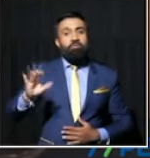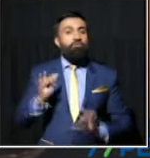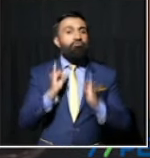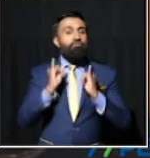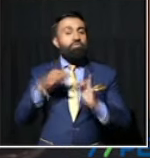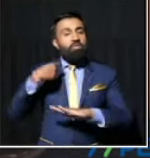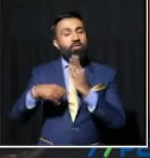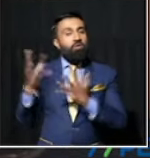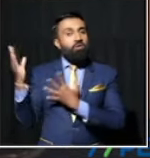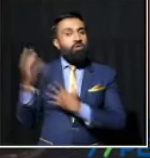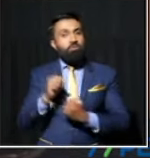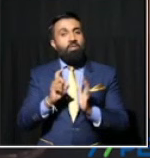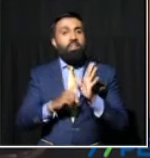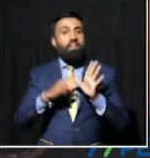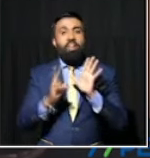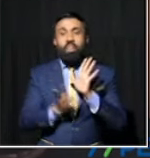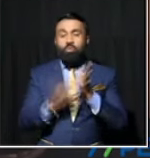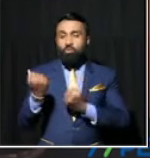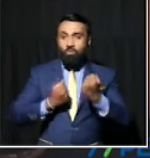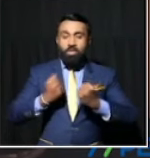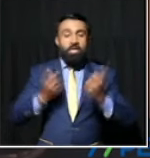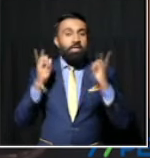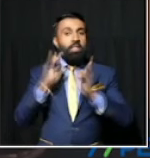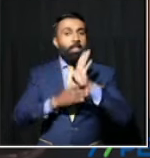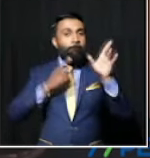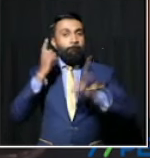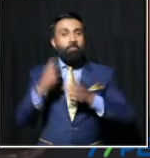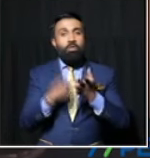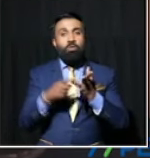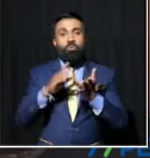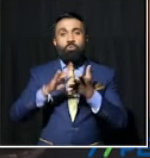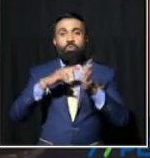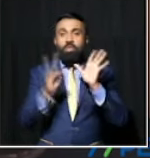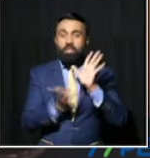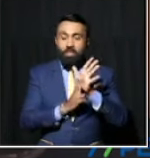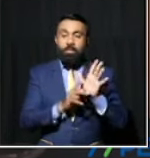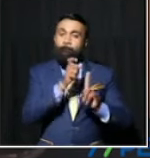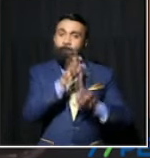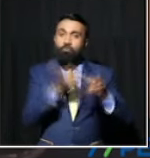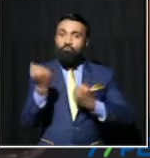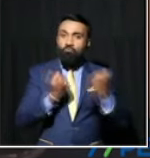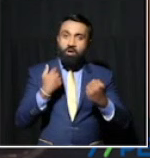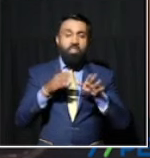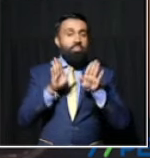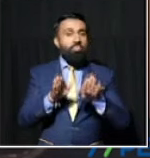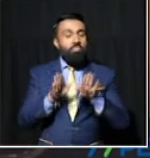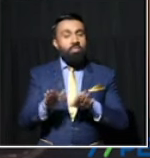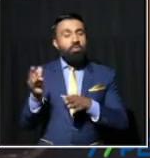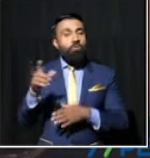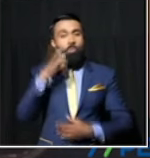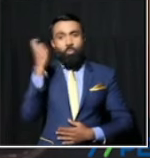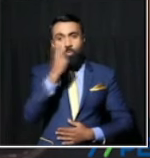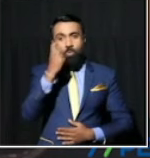ගෙන ලෑන්ඩ් ක්‍රූසර් ජීප් රථයක් ක්‍රීඩා අමාත්‍ය රොෂාන් රණසිංහට අයත් දමුල්ල යුරෝනිපෝන් පෞද්ගලික වාහන අංගනේ වැටලීමකදී පානදුර